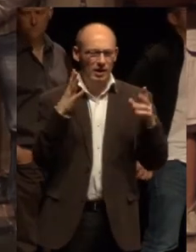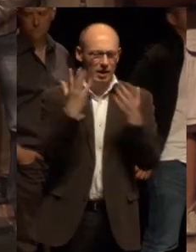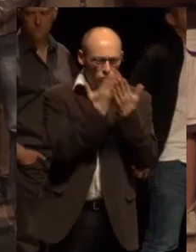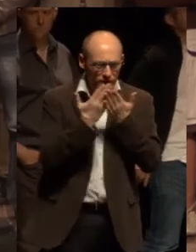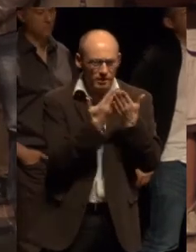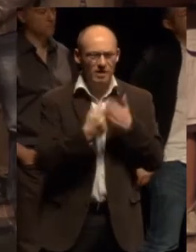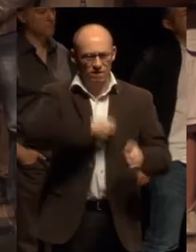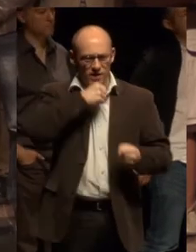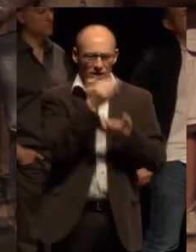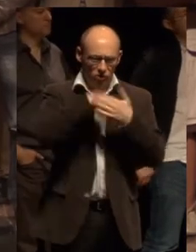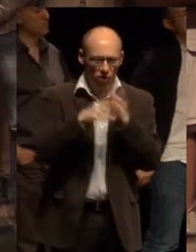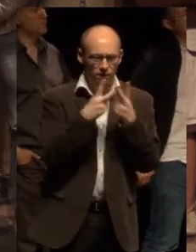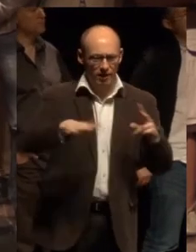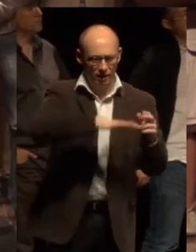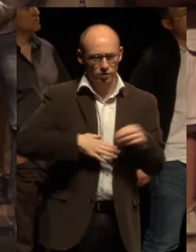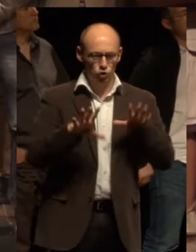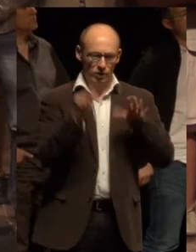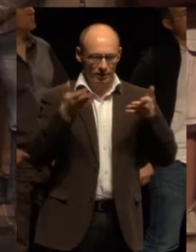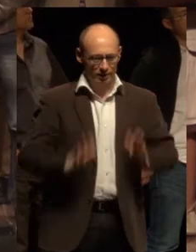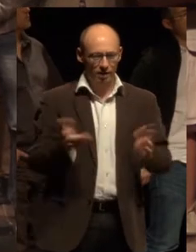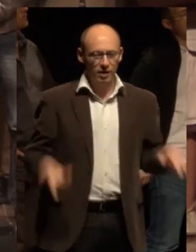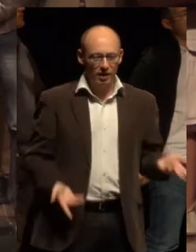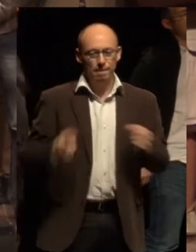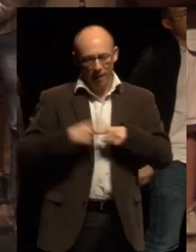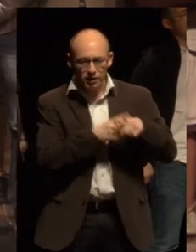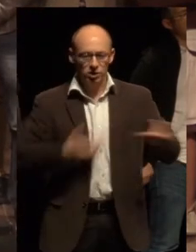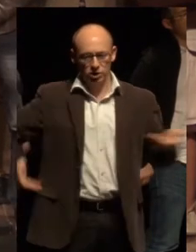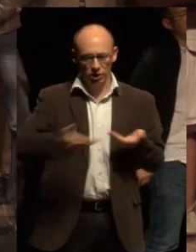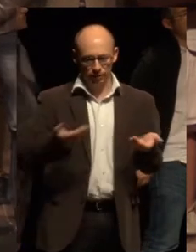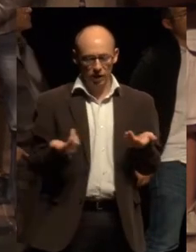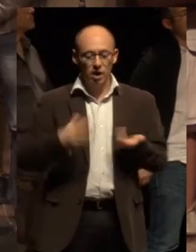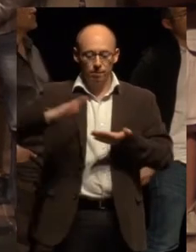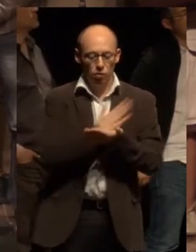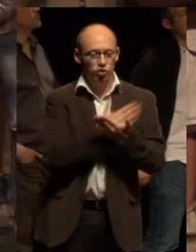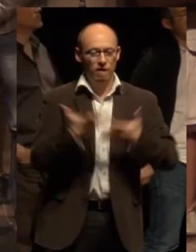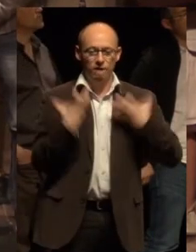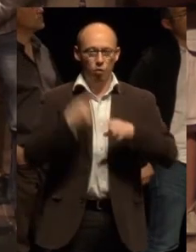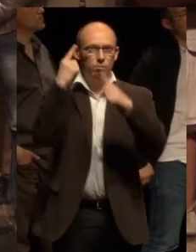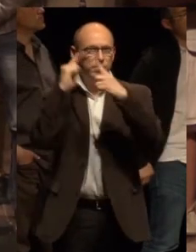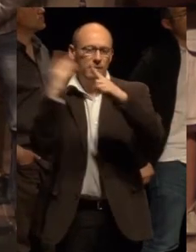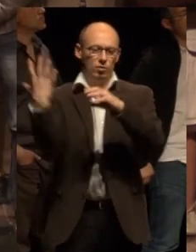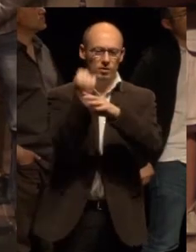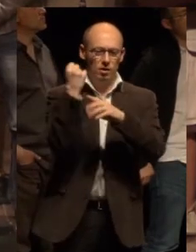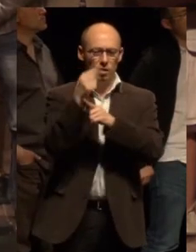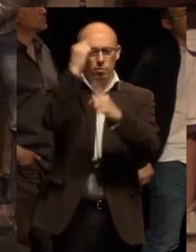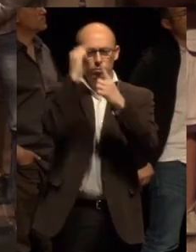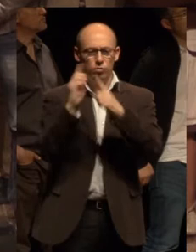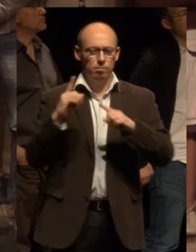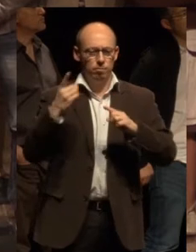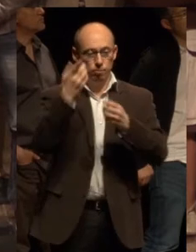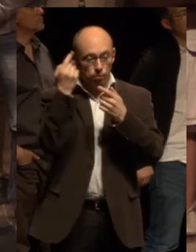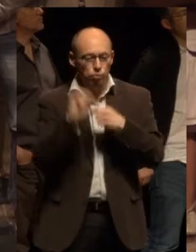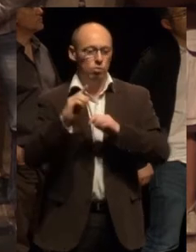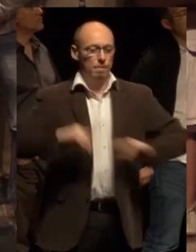étudier, vieillir, partager. Et vous le savez, le projet que nous portons est un projet tourné vers les